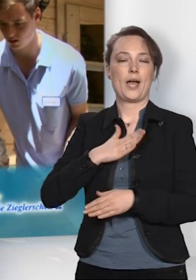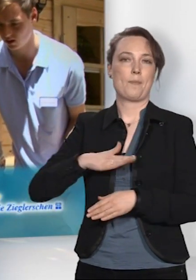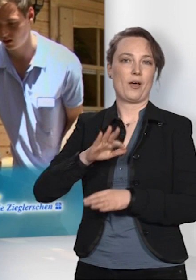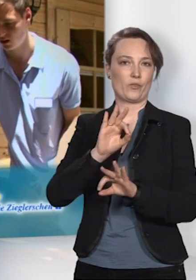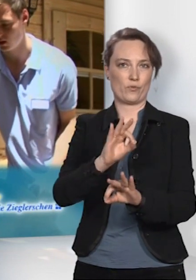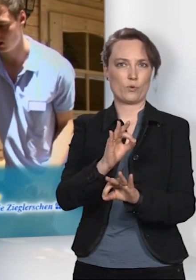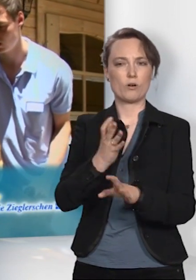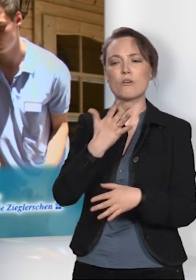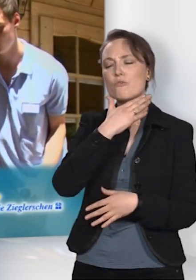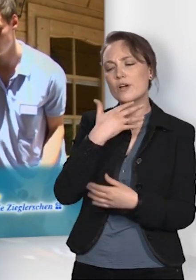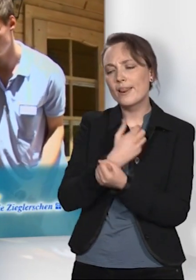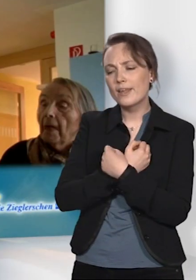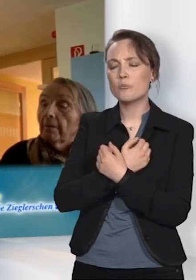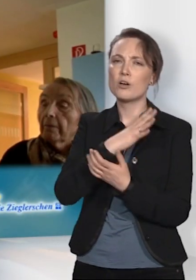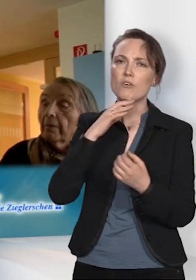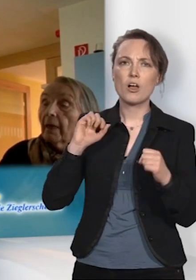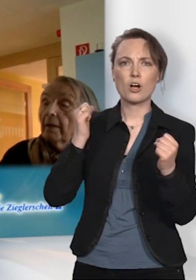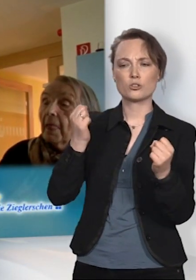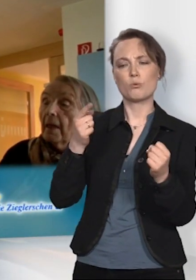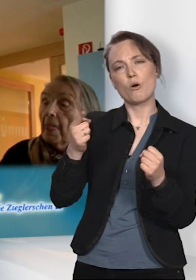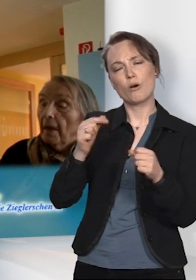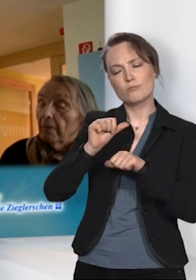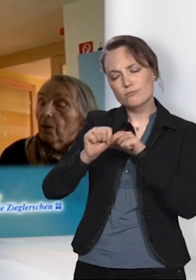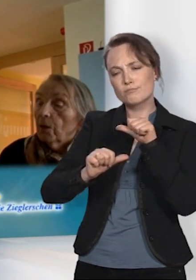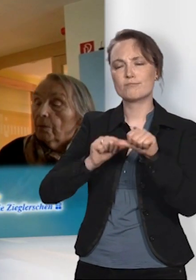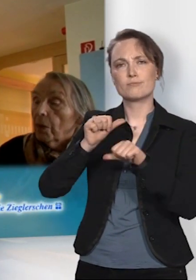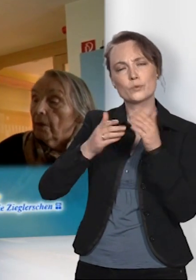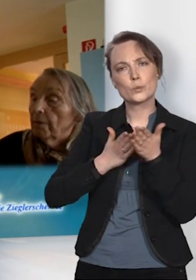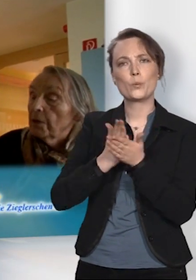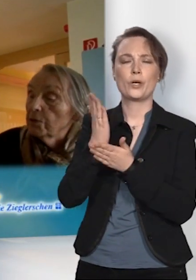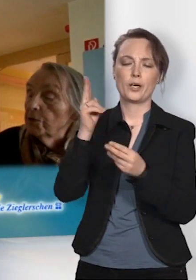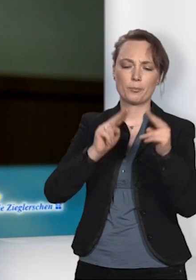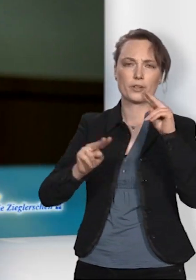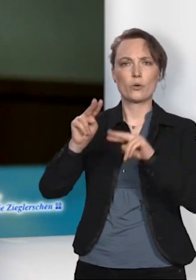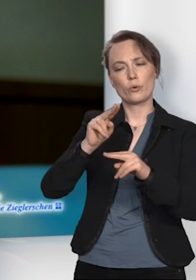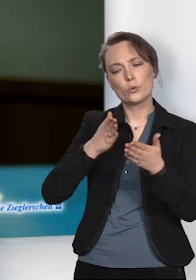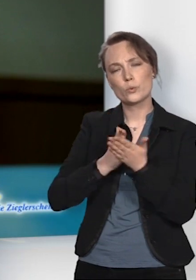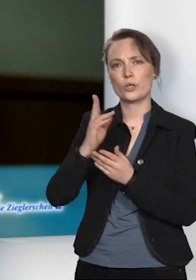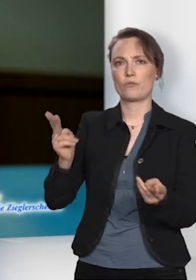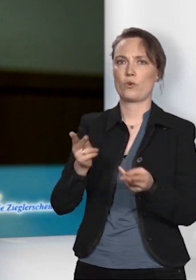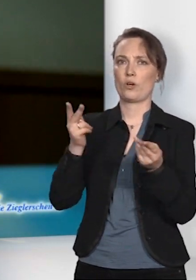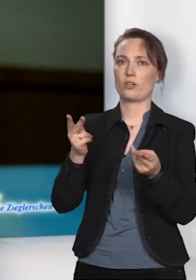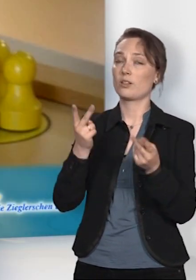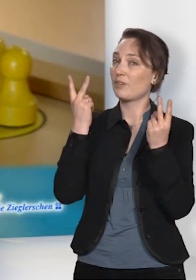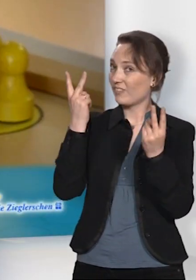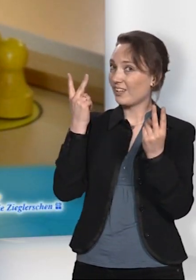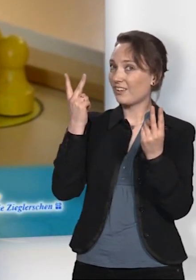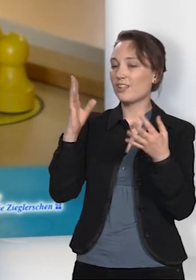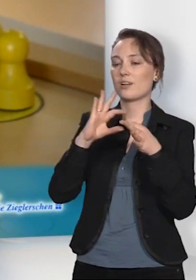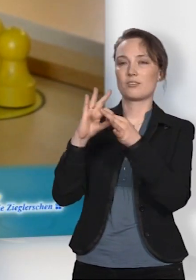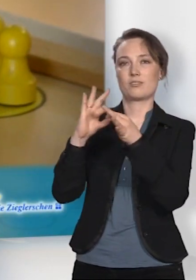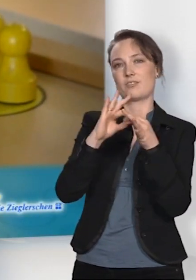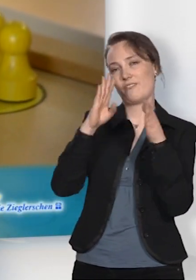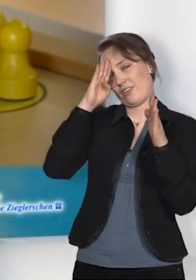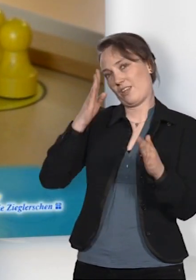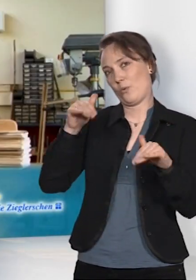viel Liebe und Engagement werden sie rund um die Uhr betreut und gefördert. Ein vertrauensvolles Verhältnis steht bei uns an oberster